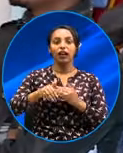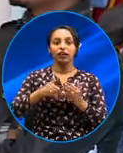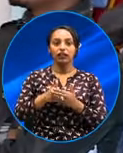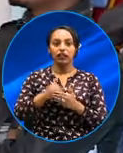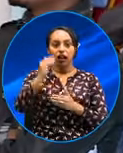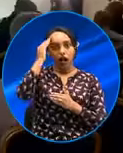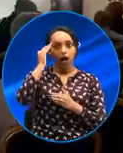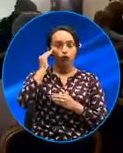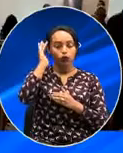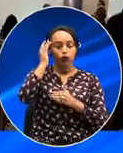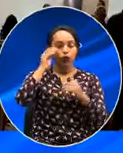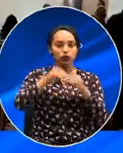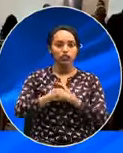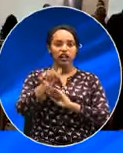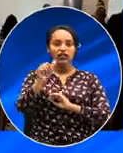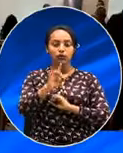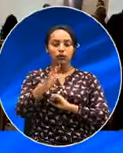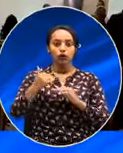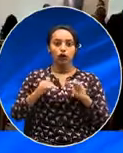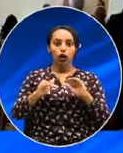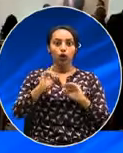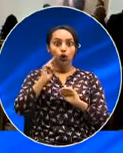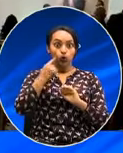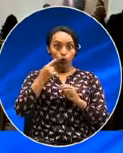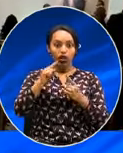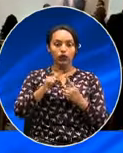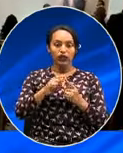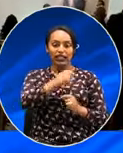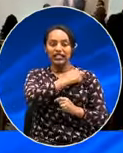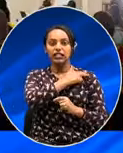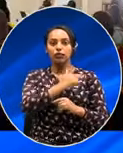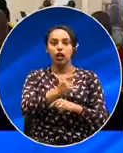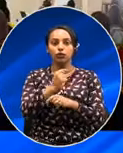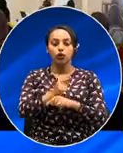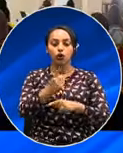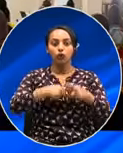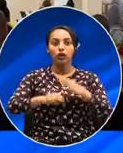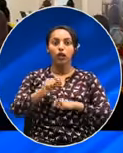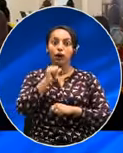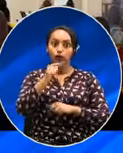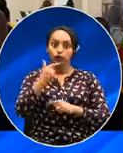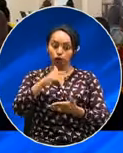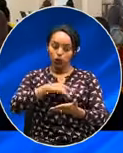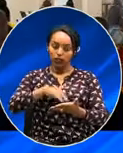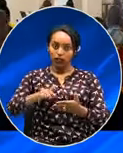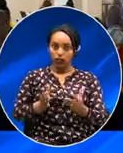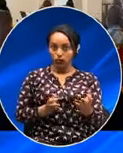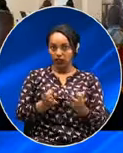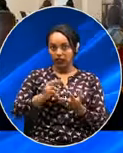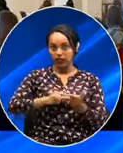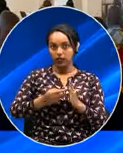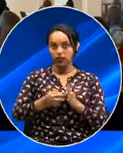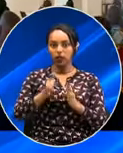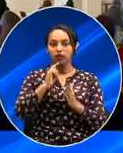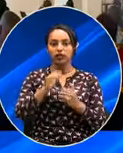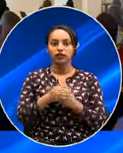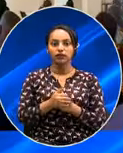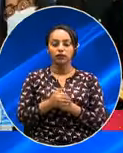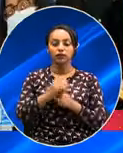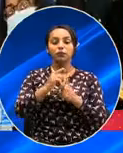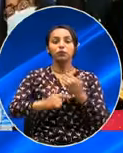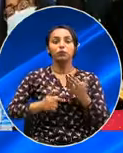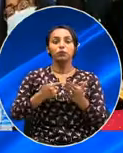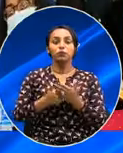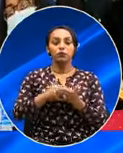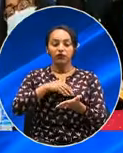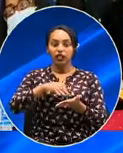አጠቃላይ ከአእምሮ ህሙማን ውስጥ 10 በመቶ ያክሉ እንኳን ወደ ህክምና ተቋም እንደማይመጡ ነው ጥናቱ የገለጸው ማለት ነው።